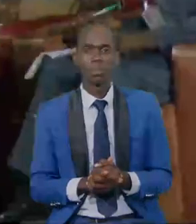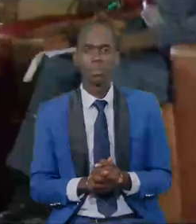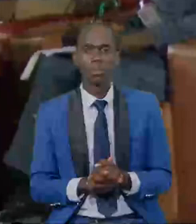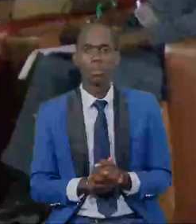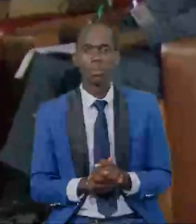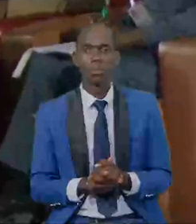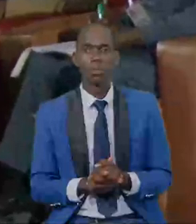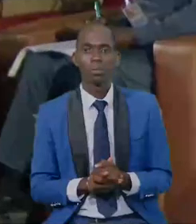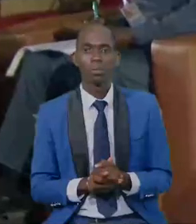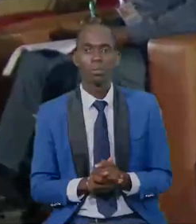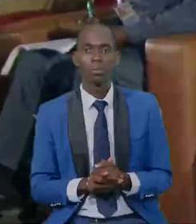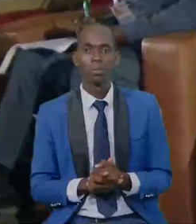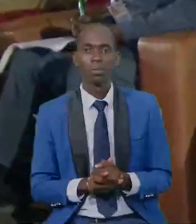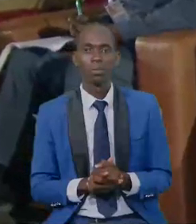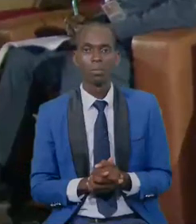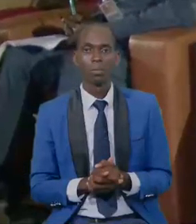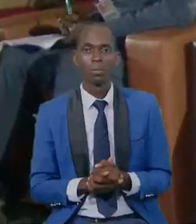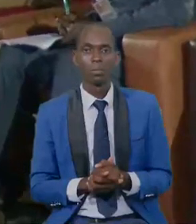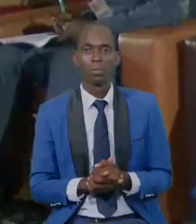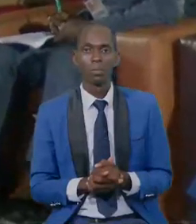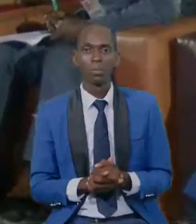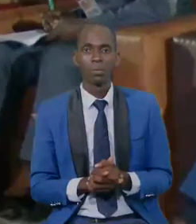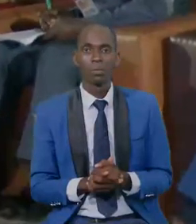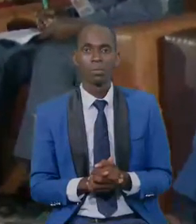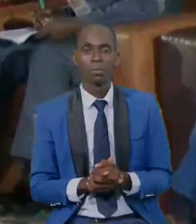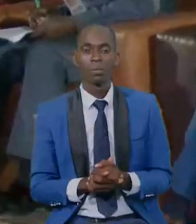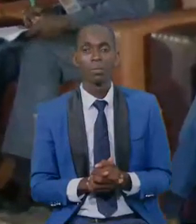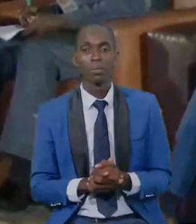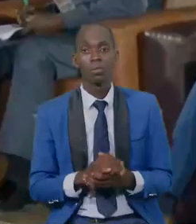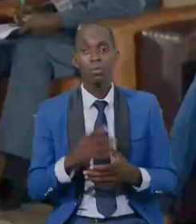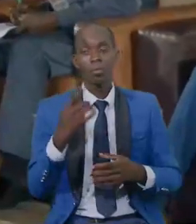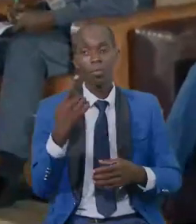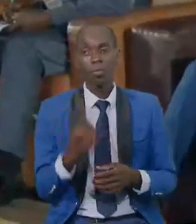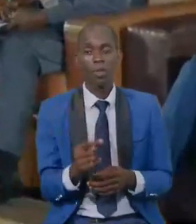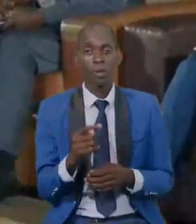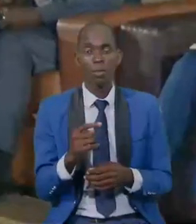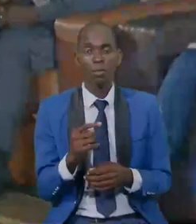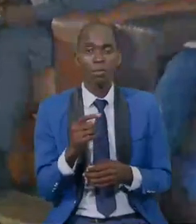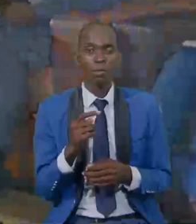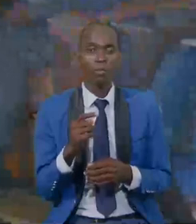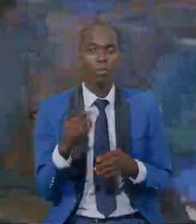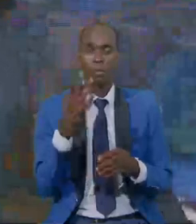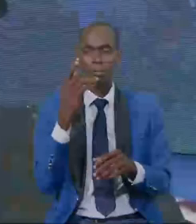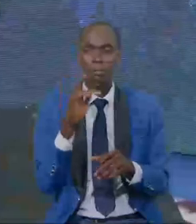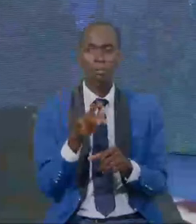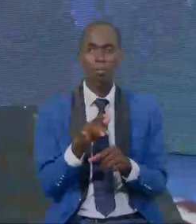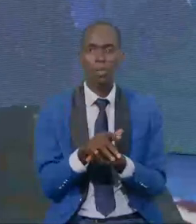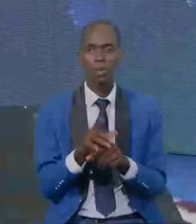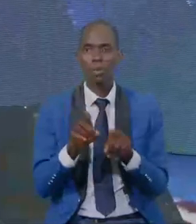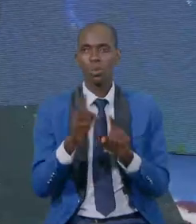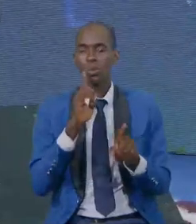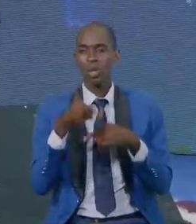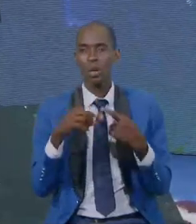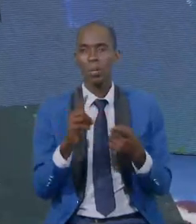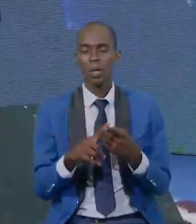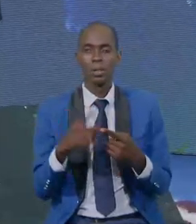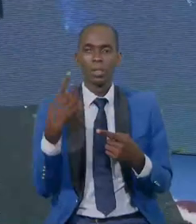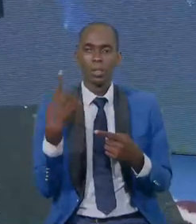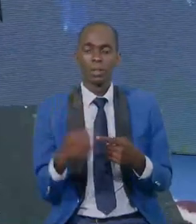aura la sérénité dans le foyer. Dans le foyer, ce qui veut dire que le prince de la paix est venu.